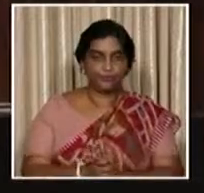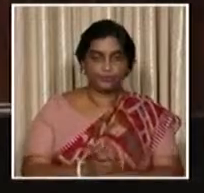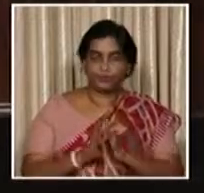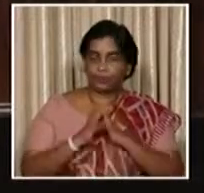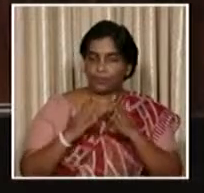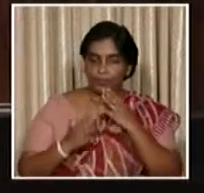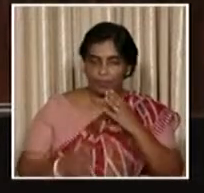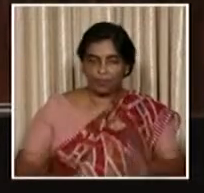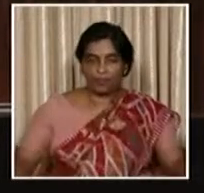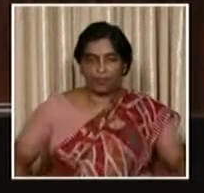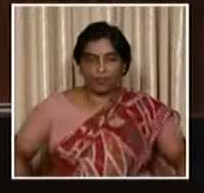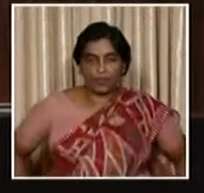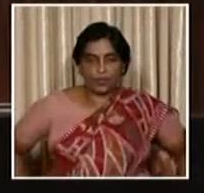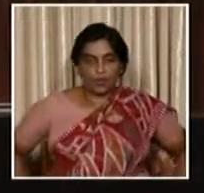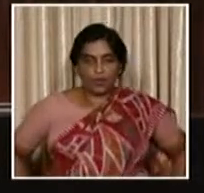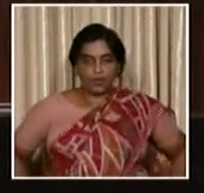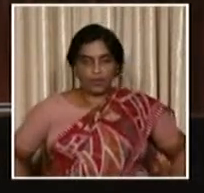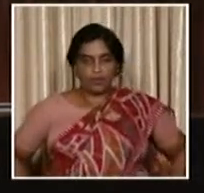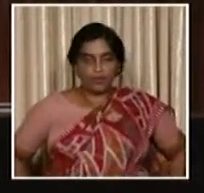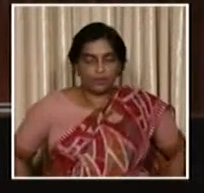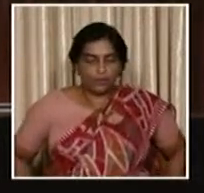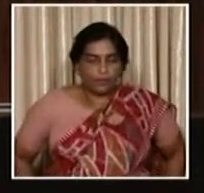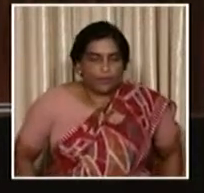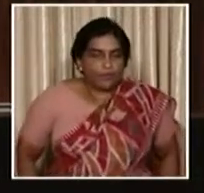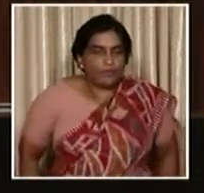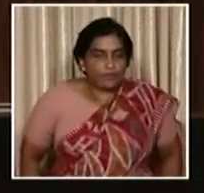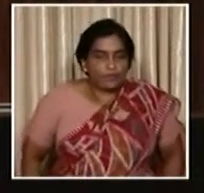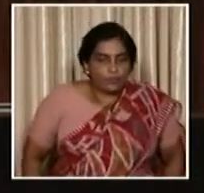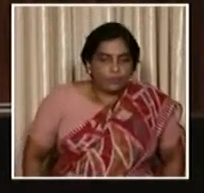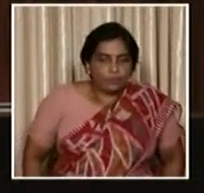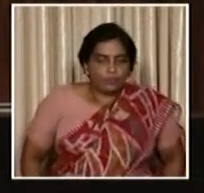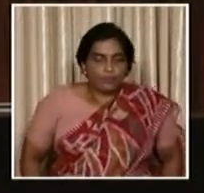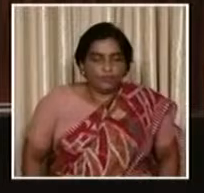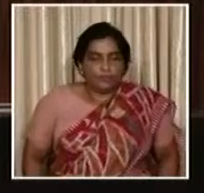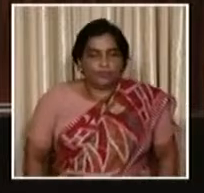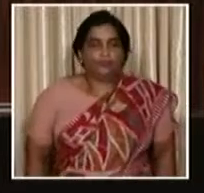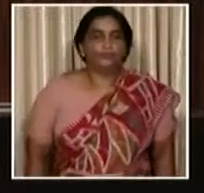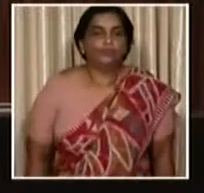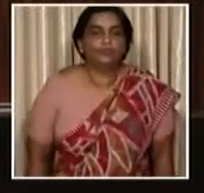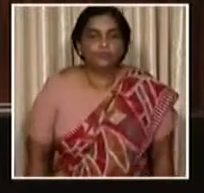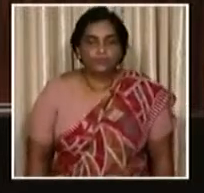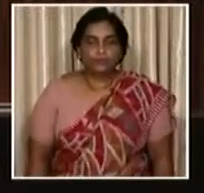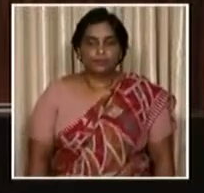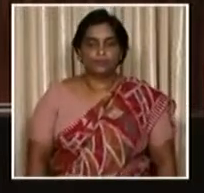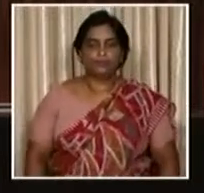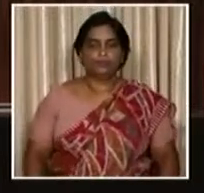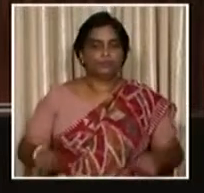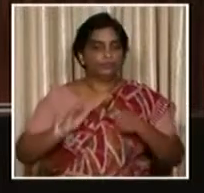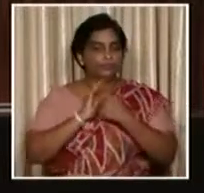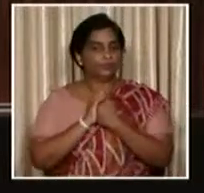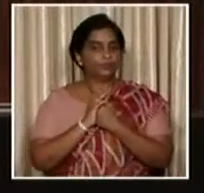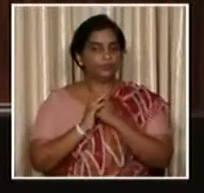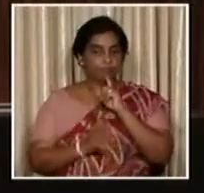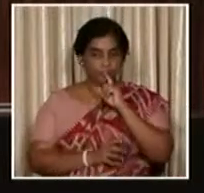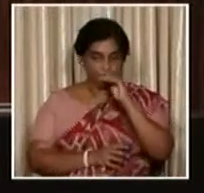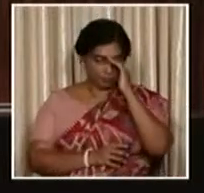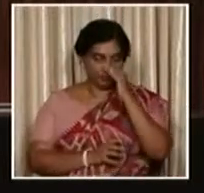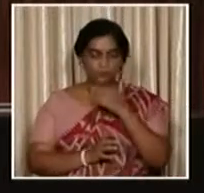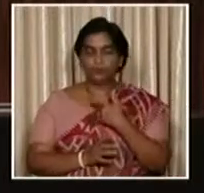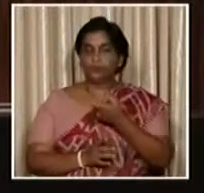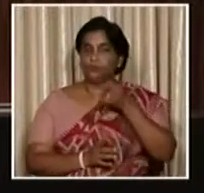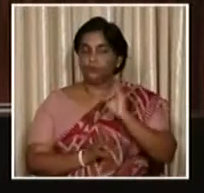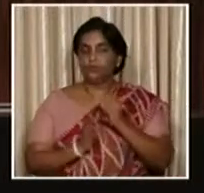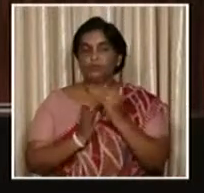Hari Bhumi Stuti. Bhumi Stuti tisa kutiya rajyamanthuma idiripat karan. Garu kathanayakathumani